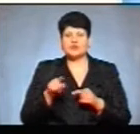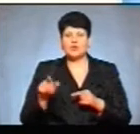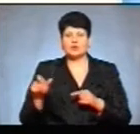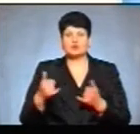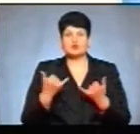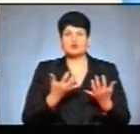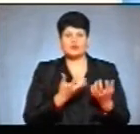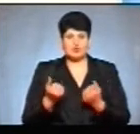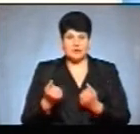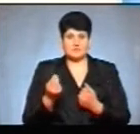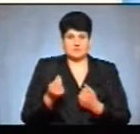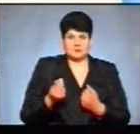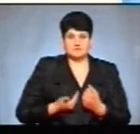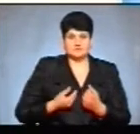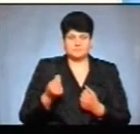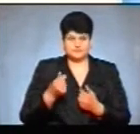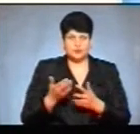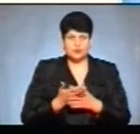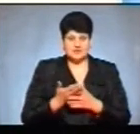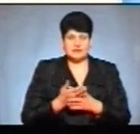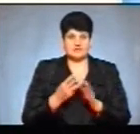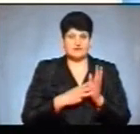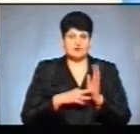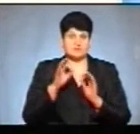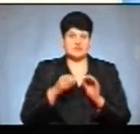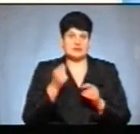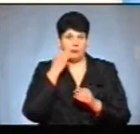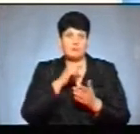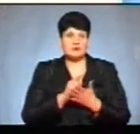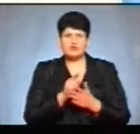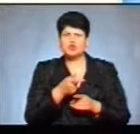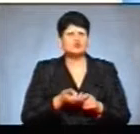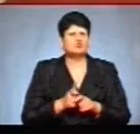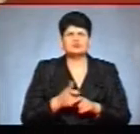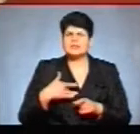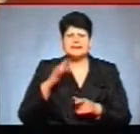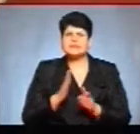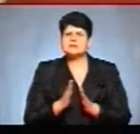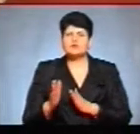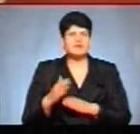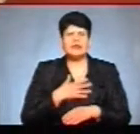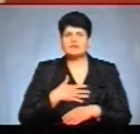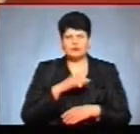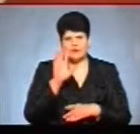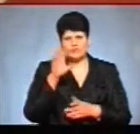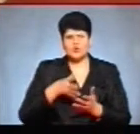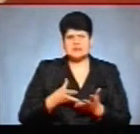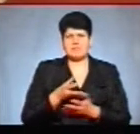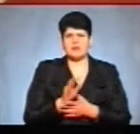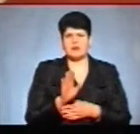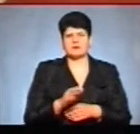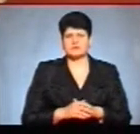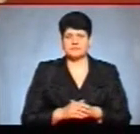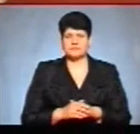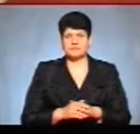сьогодні субсидії отримують, а це, до речі, пенсіонери, 70%, вони дуже дисципліновані. І ви не хвилюєтеся, вони все заплатять.